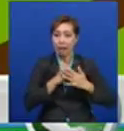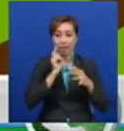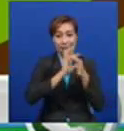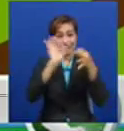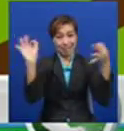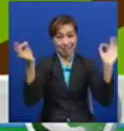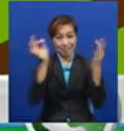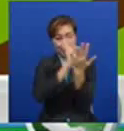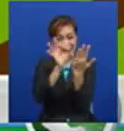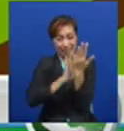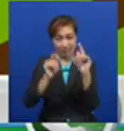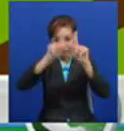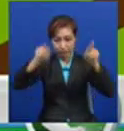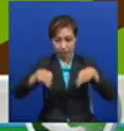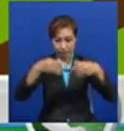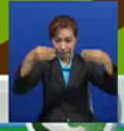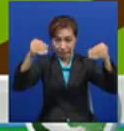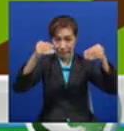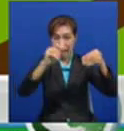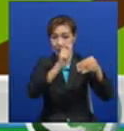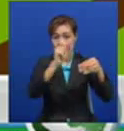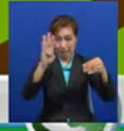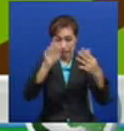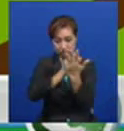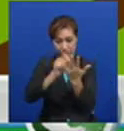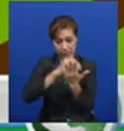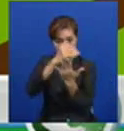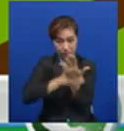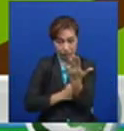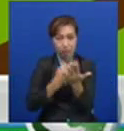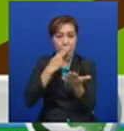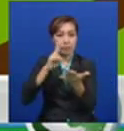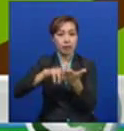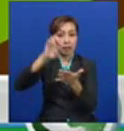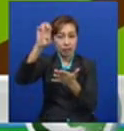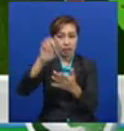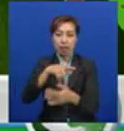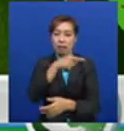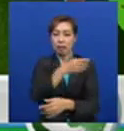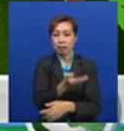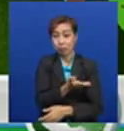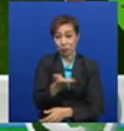ไม่เกิน1หน้ากระดาษ A4 ส่งมาได้ที่อีเมล